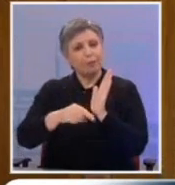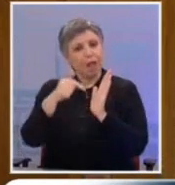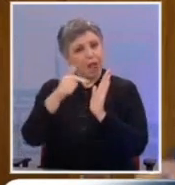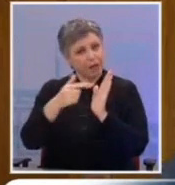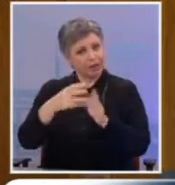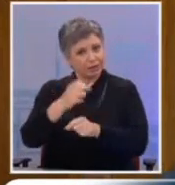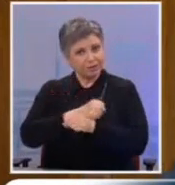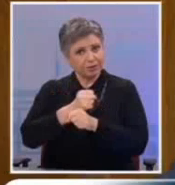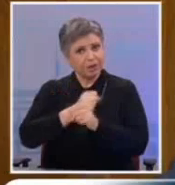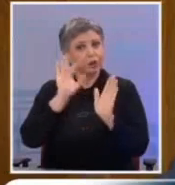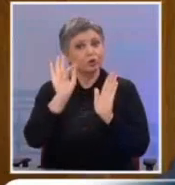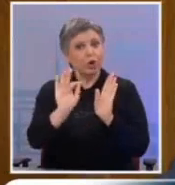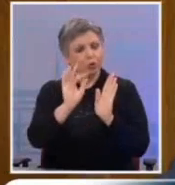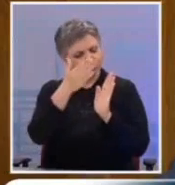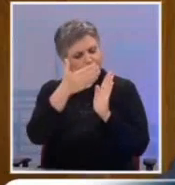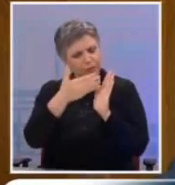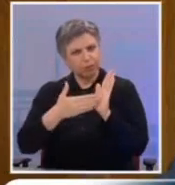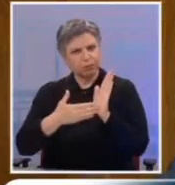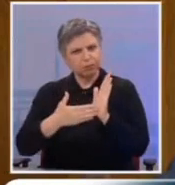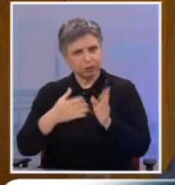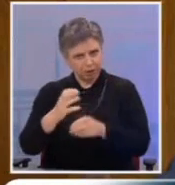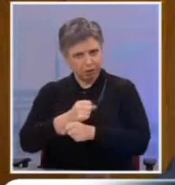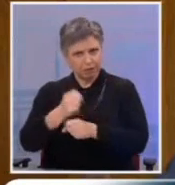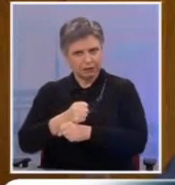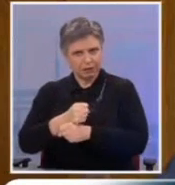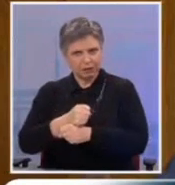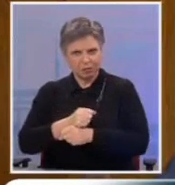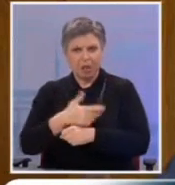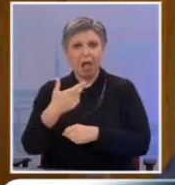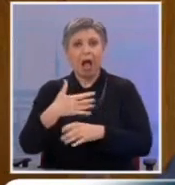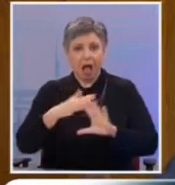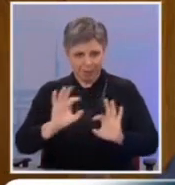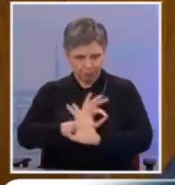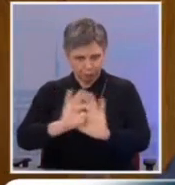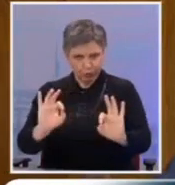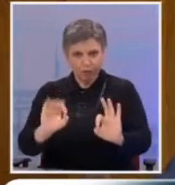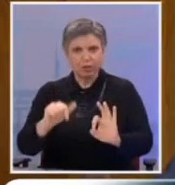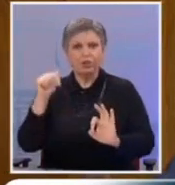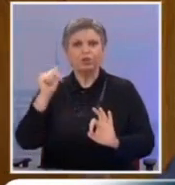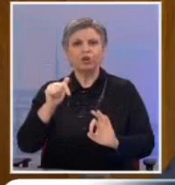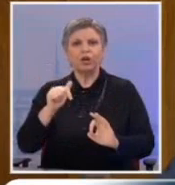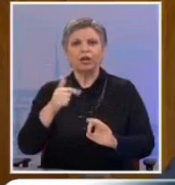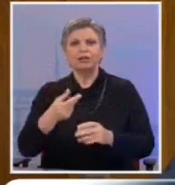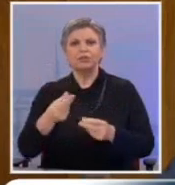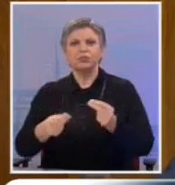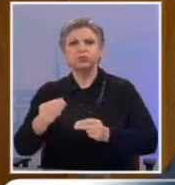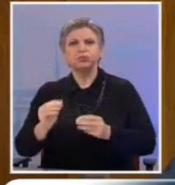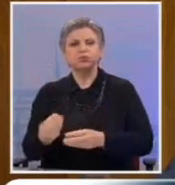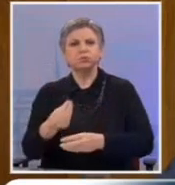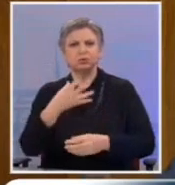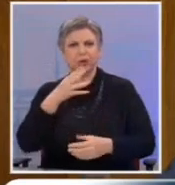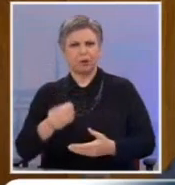δικούς τους στόχους, δεν θα είχαμε σήμερα αυτή την εμπλοκή. Τι συνέβη λοιπόν?